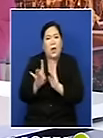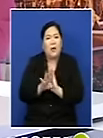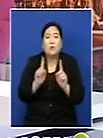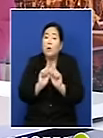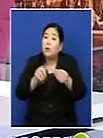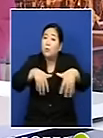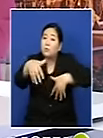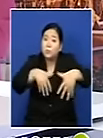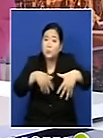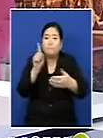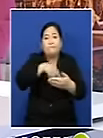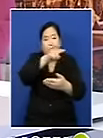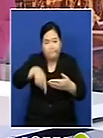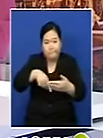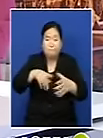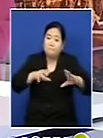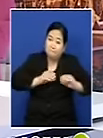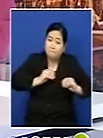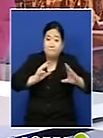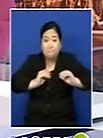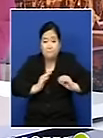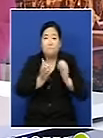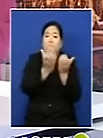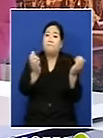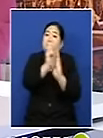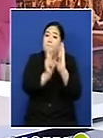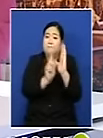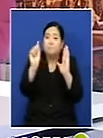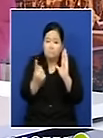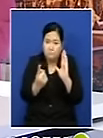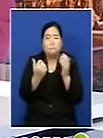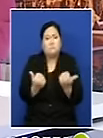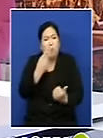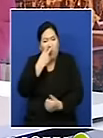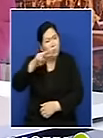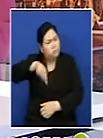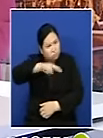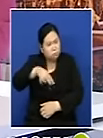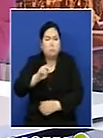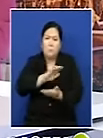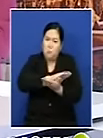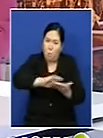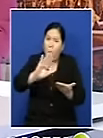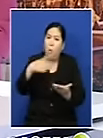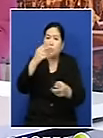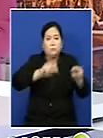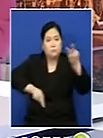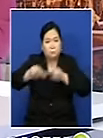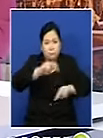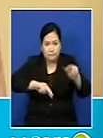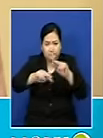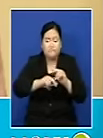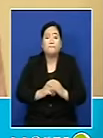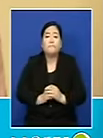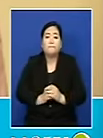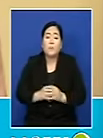ข้มงวดรวมไปถึงดูเรื่องของความเรียบร้อยก่อนที่เราจะลงประชามติพลตรีสรรเสริญแก้วกำเนิดโฆษกประจำสำนักนายกรัฐ